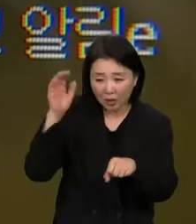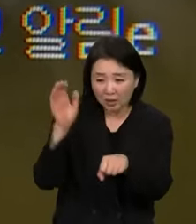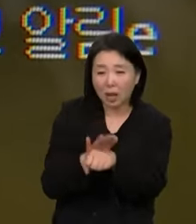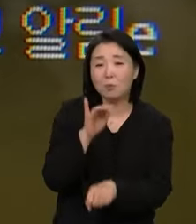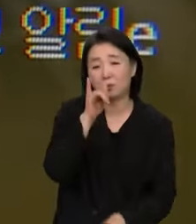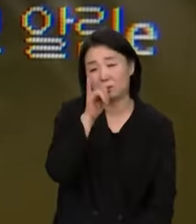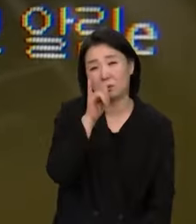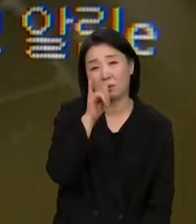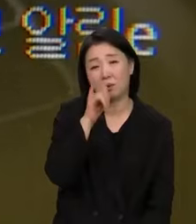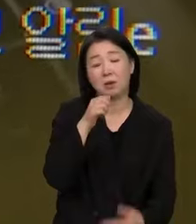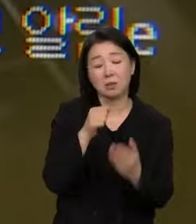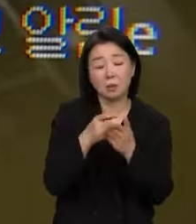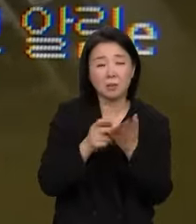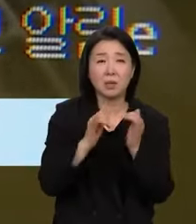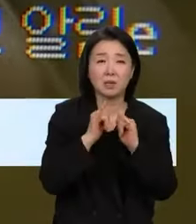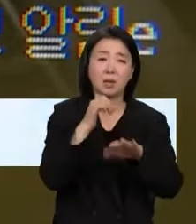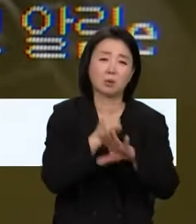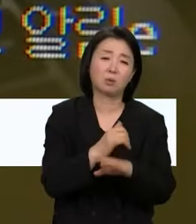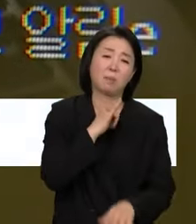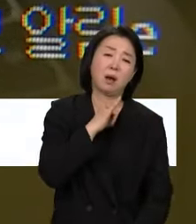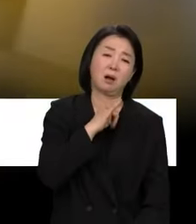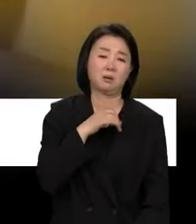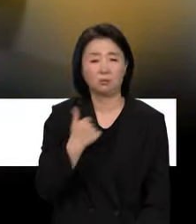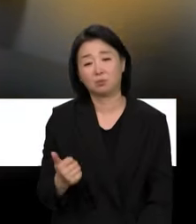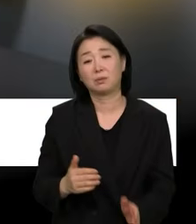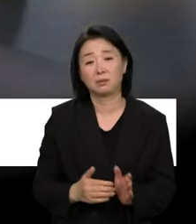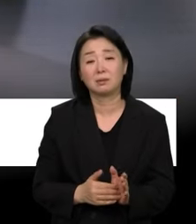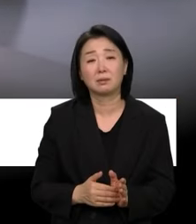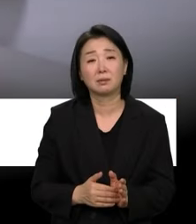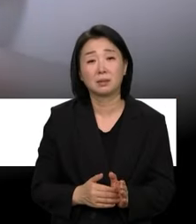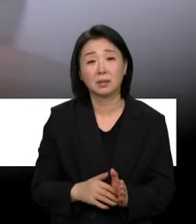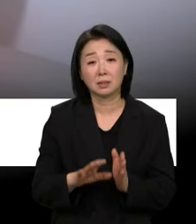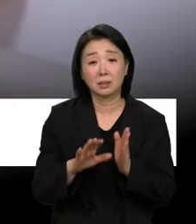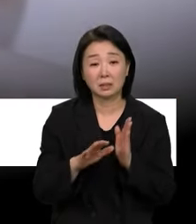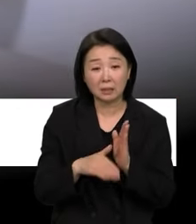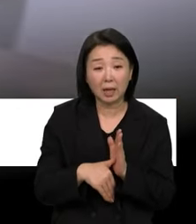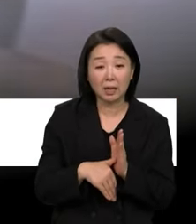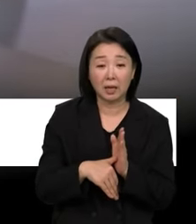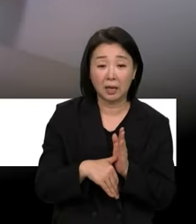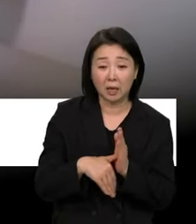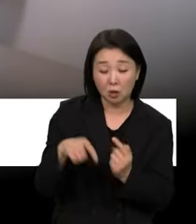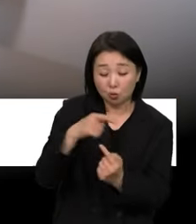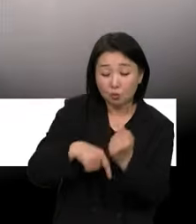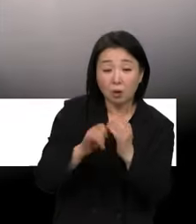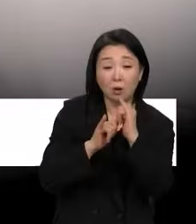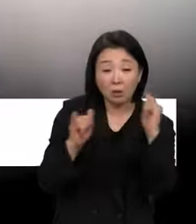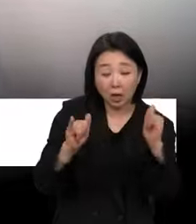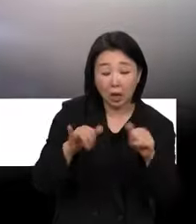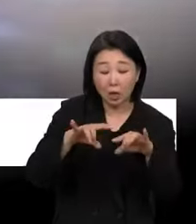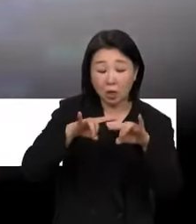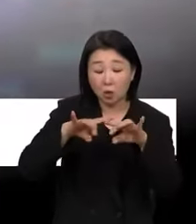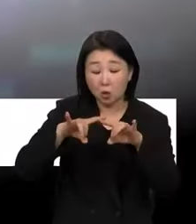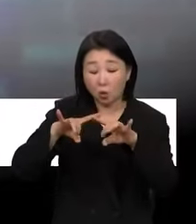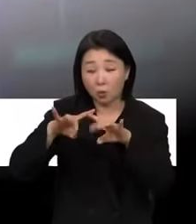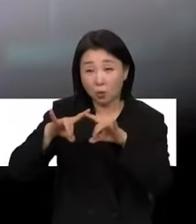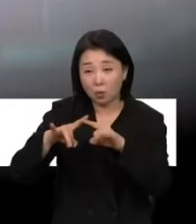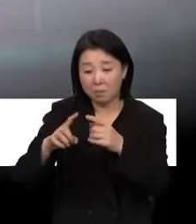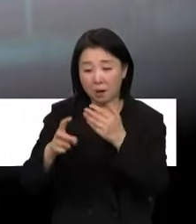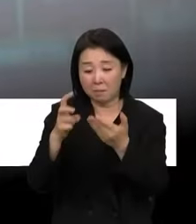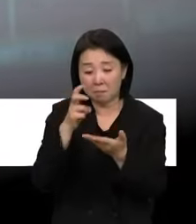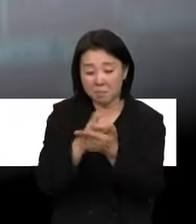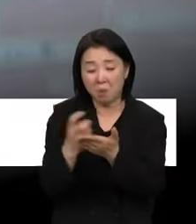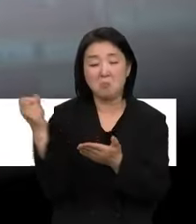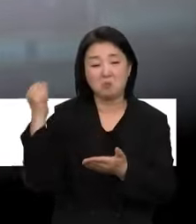있다라고 한 피해자는 목숨을 잃었습니다 당시 기존 운영자는 정보통 만법 위반등 혐의로 징역